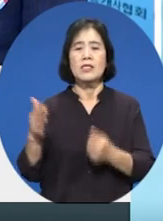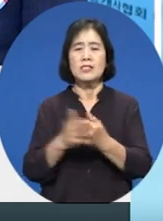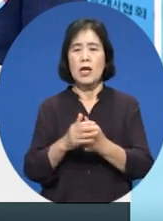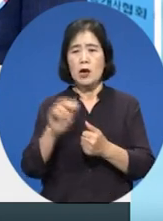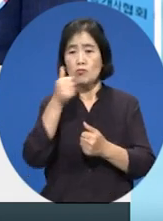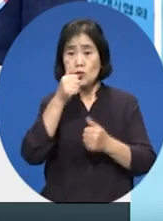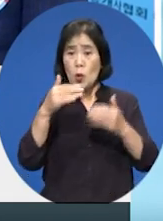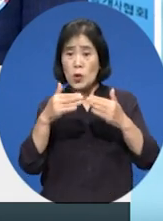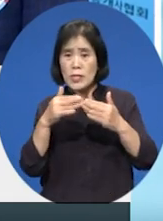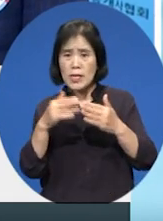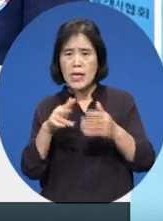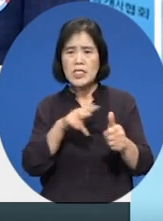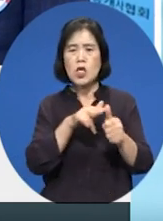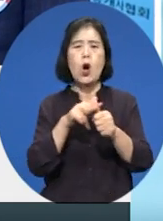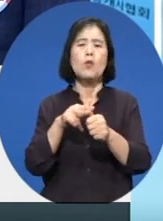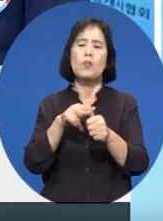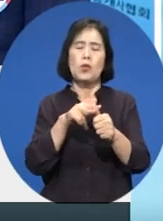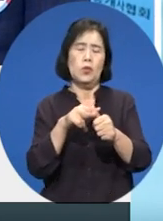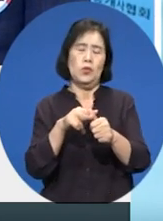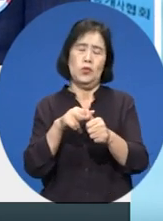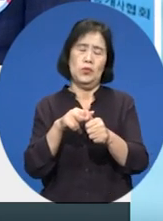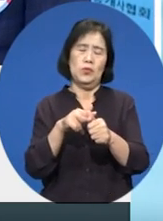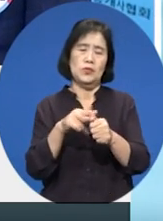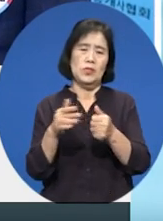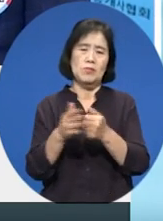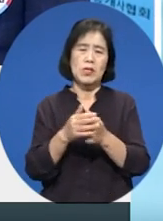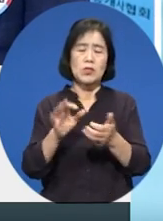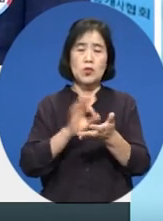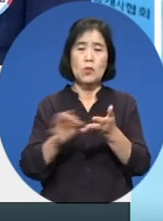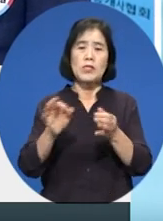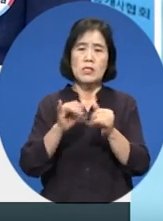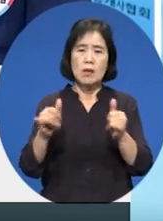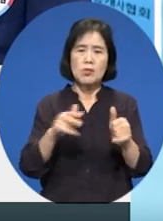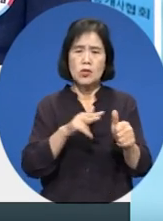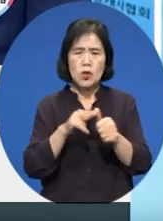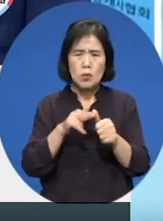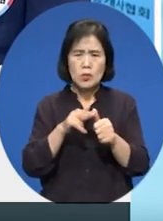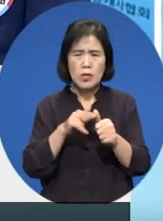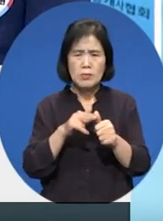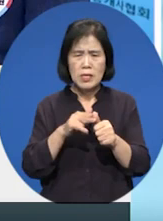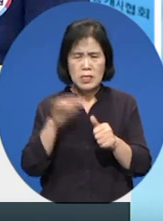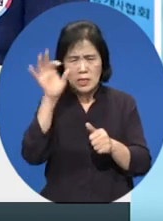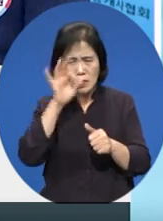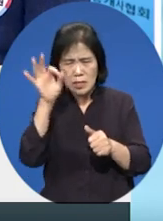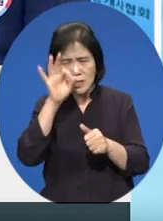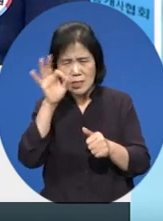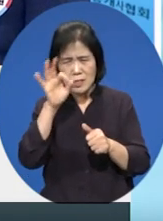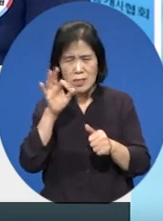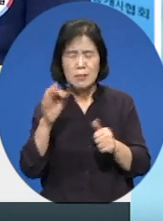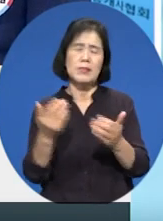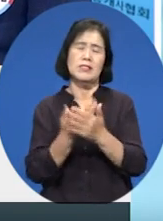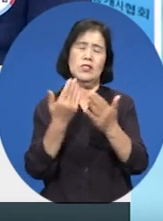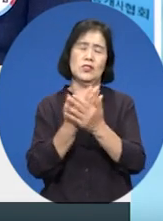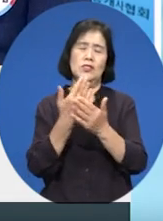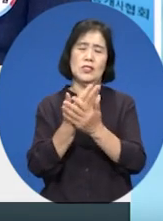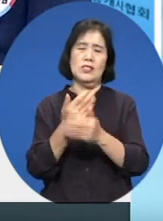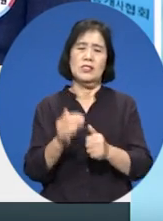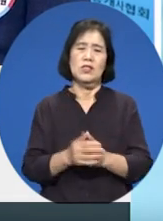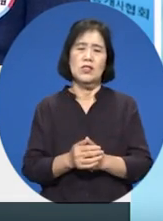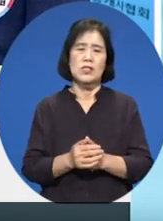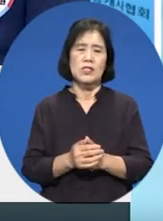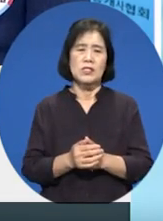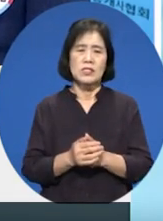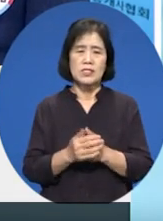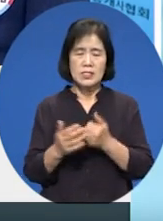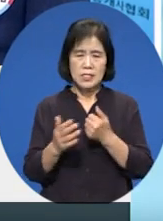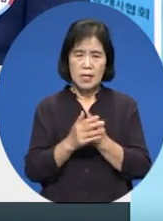대한 정보의 비대칭 때문에 일어나거든요. 근데 네. 지금 소비자들이 정보 탐색 능력이 굉장히 지금 좋아지고 있는 부분들이 있어요.